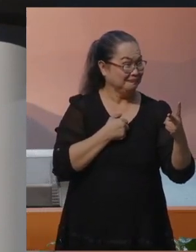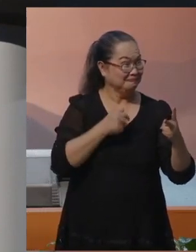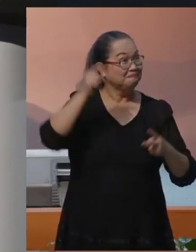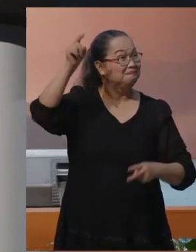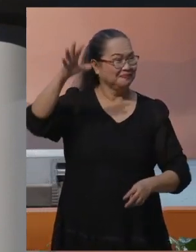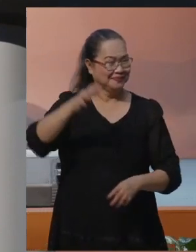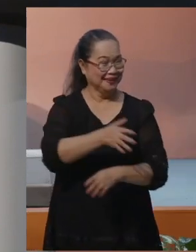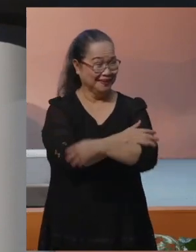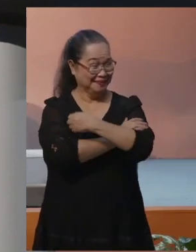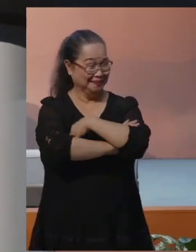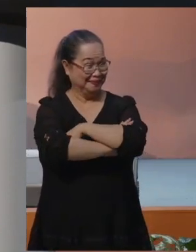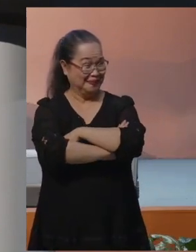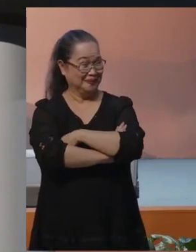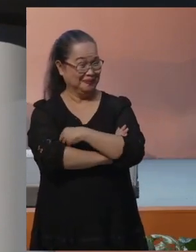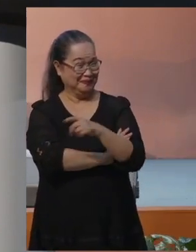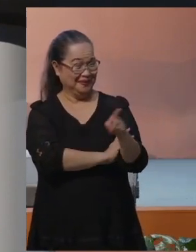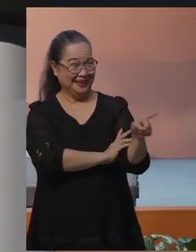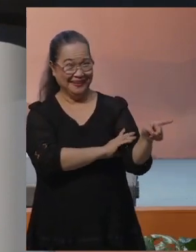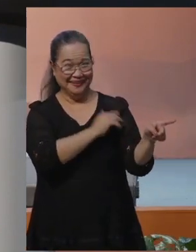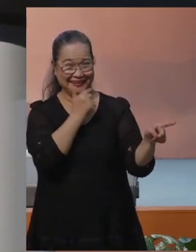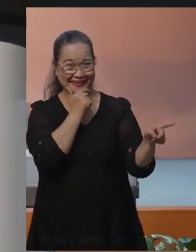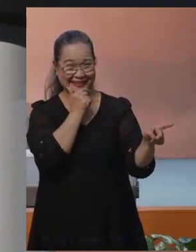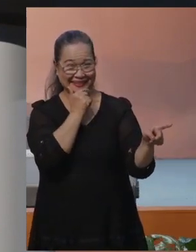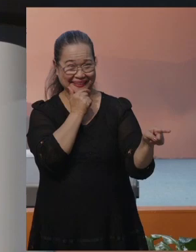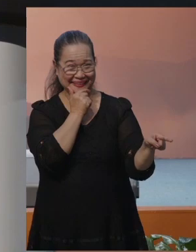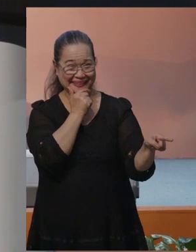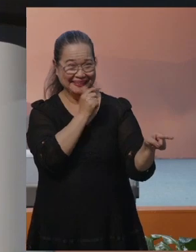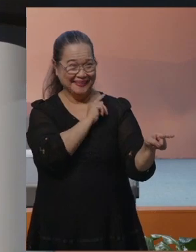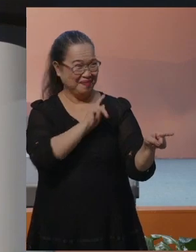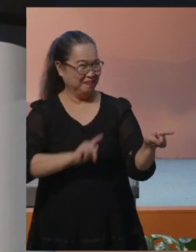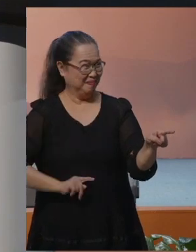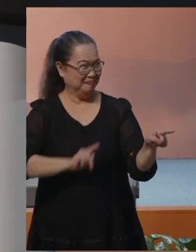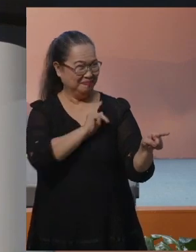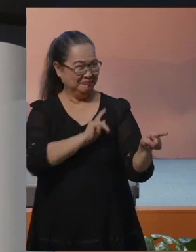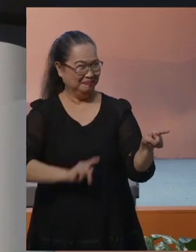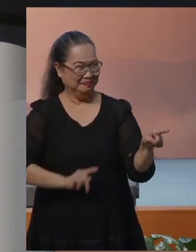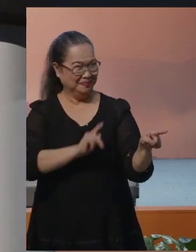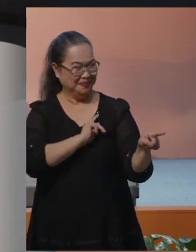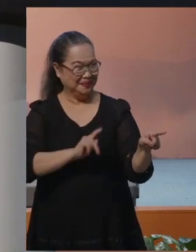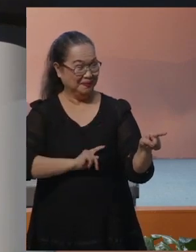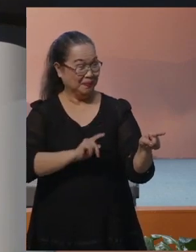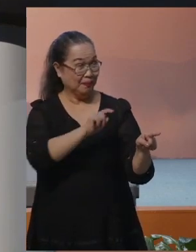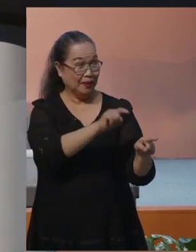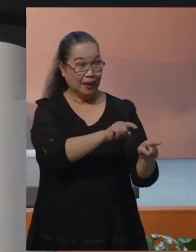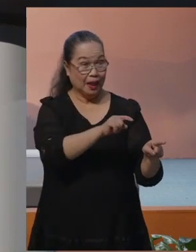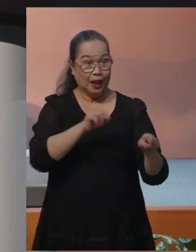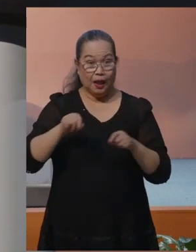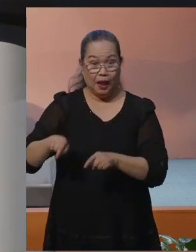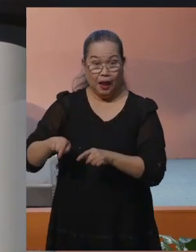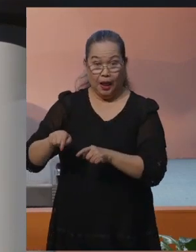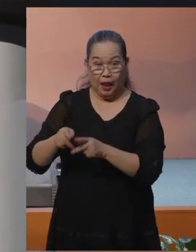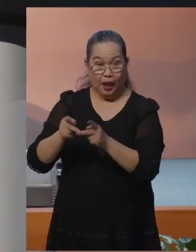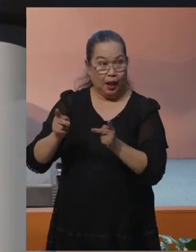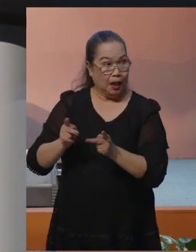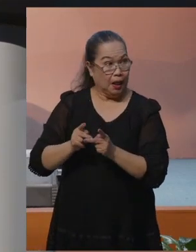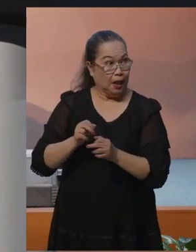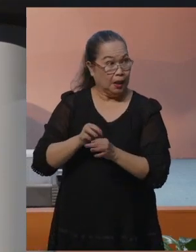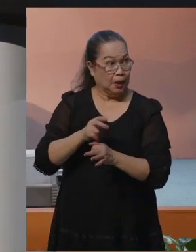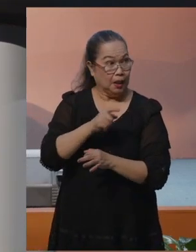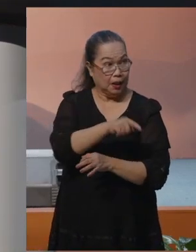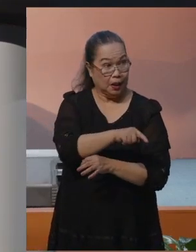ng Diyos sa hamon ng mga hari. Makikita natin una sa lahat ang paghingi ng saklolo ng mga alipin ng